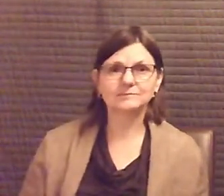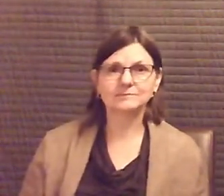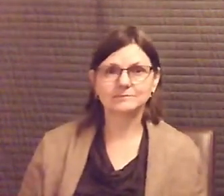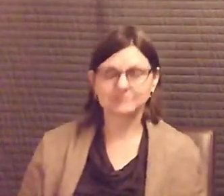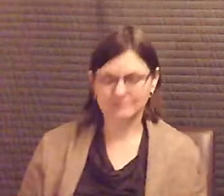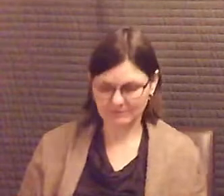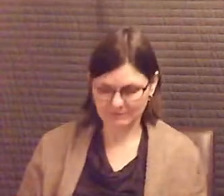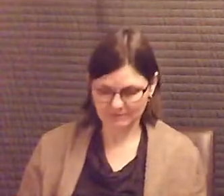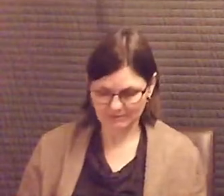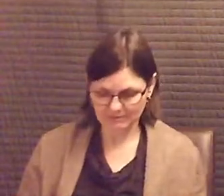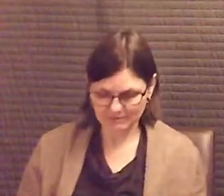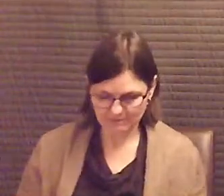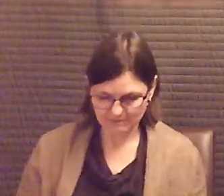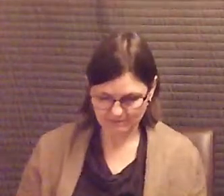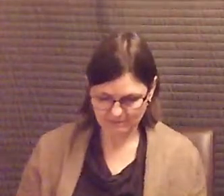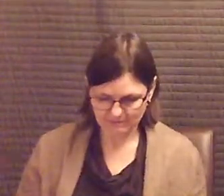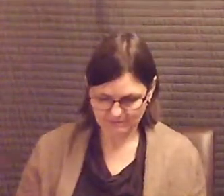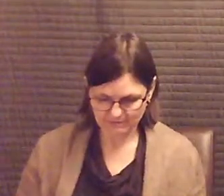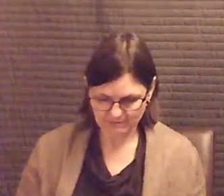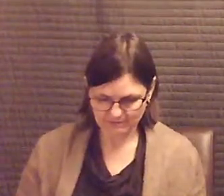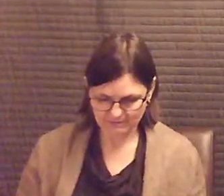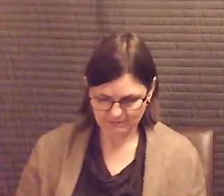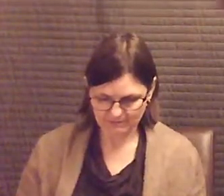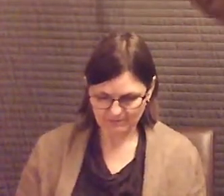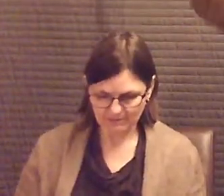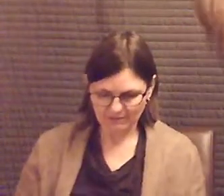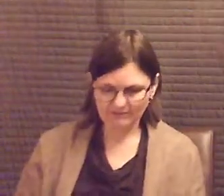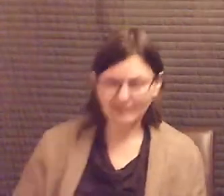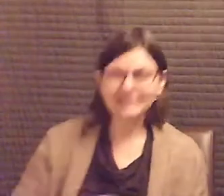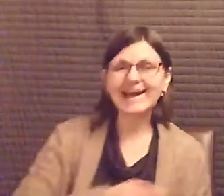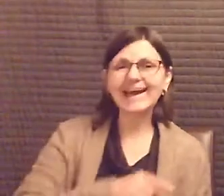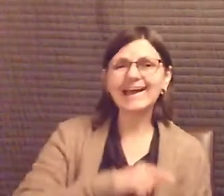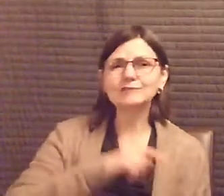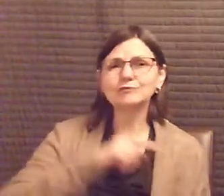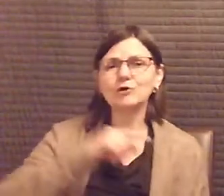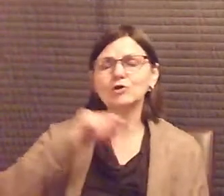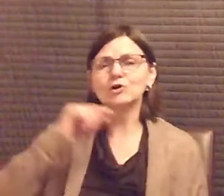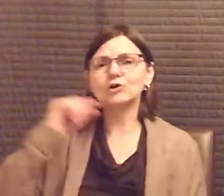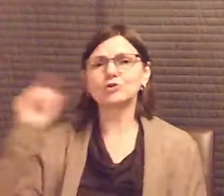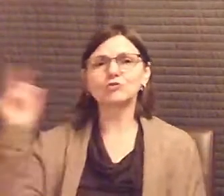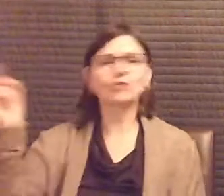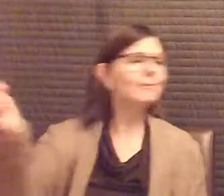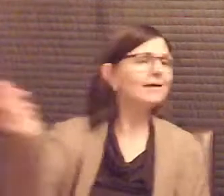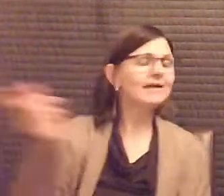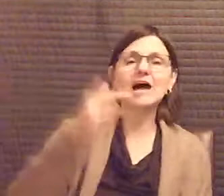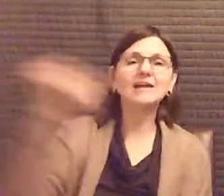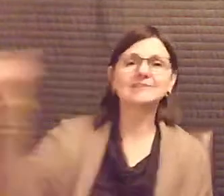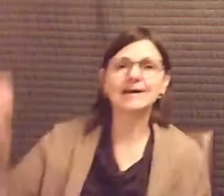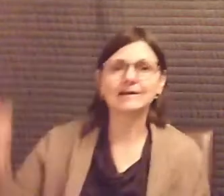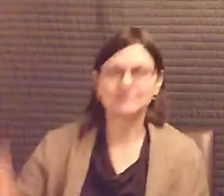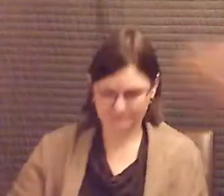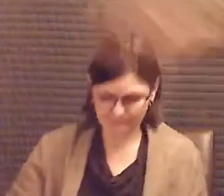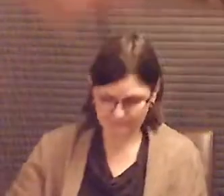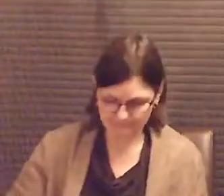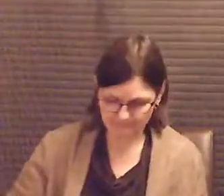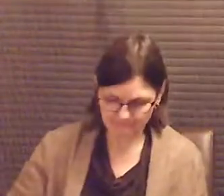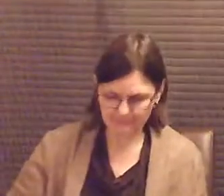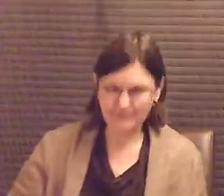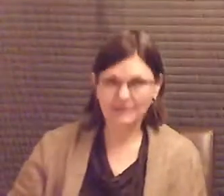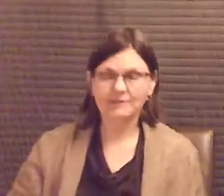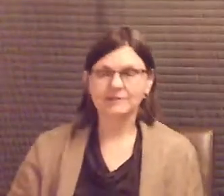die me af te lezen zolang ze hij de volken rondom een achternaad is